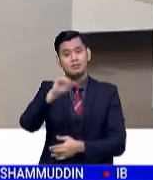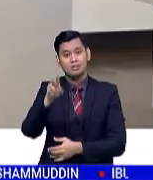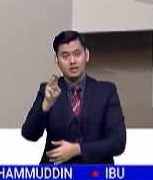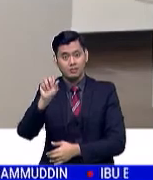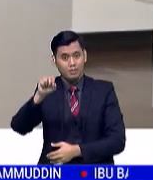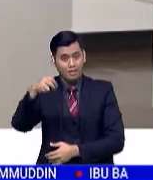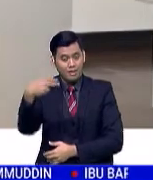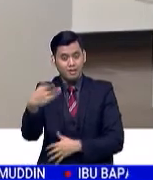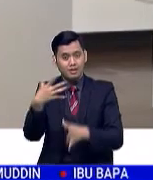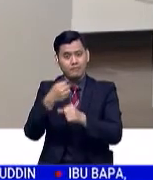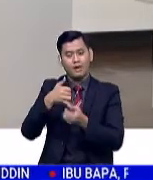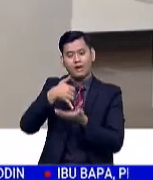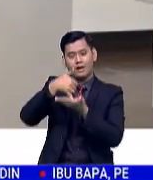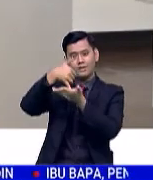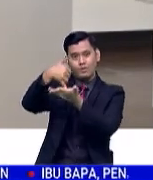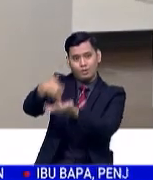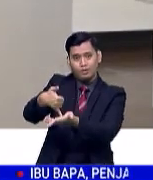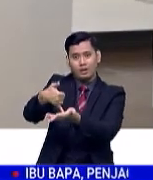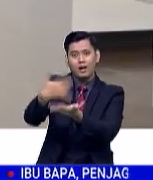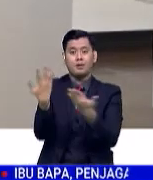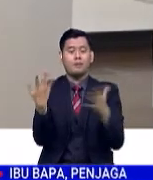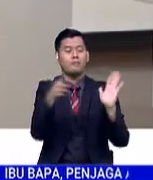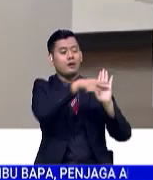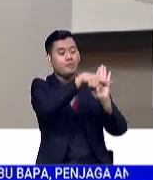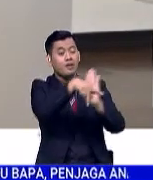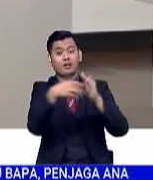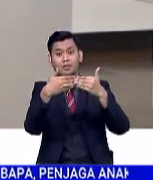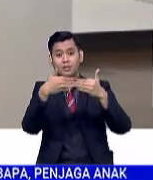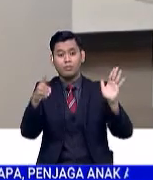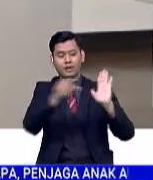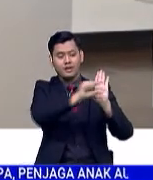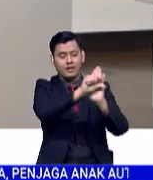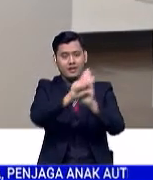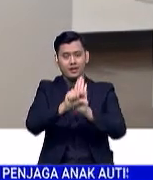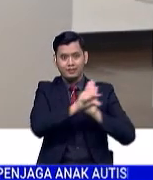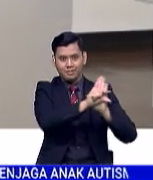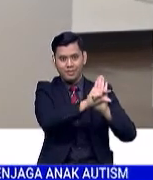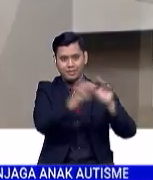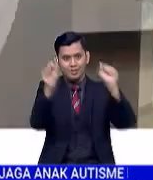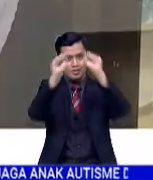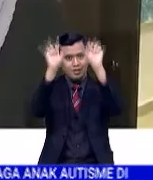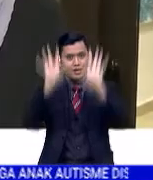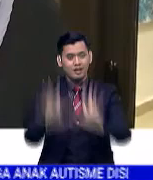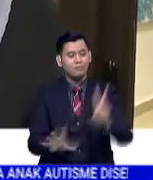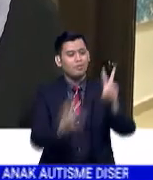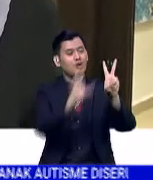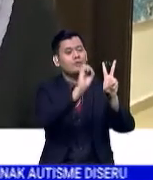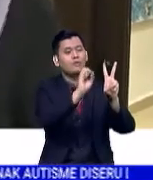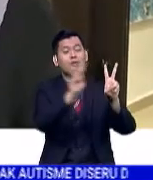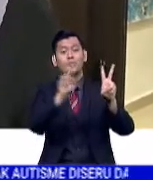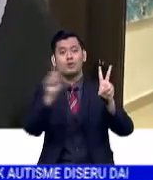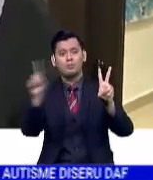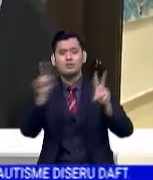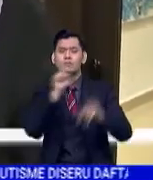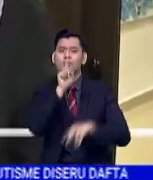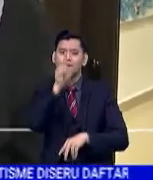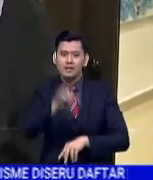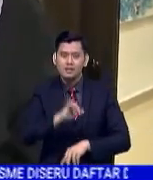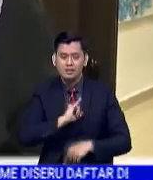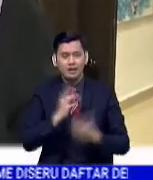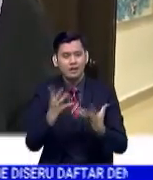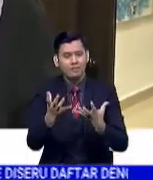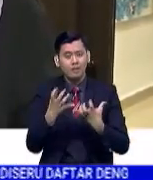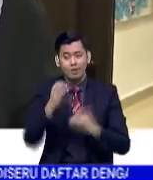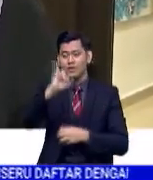anugerah insentif pameran terbuka Galeri Shah Alam 2021. Sebenarnya saya memang nakkan dia bahagia dan